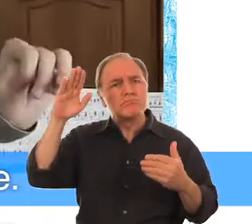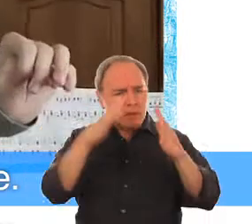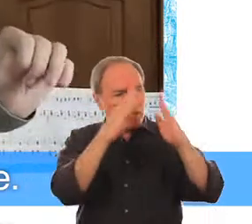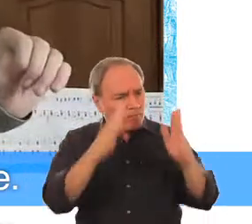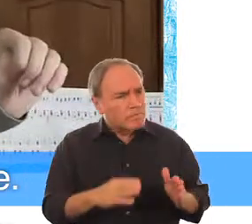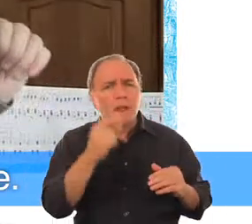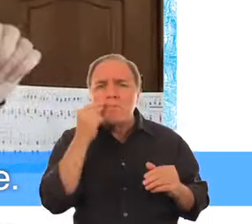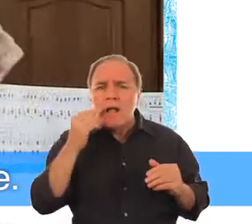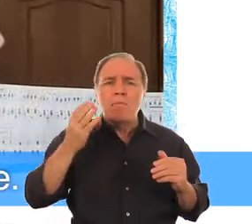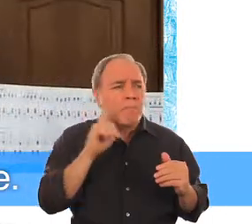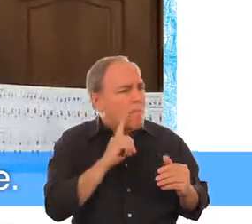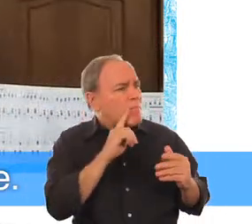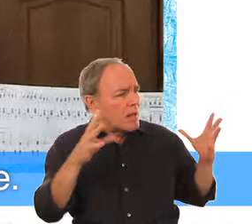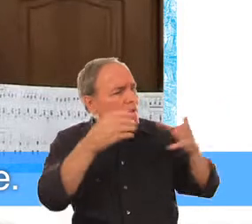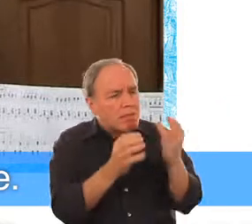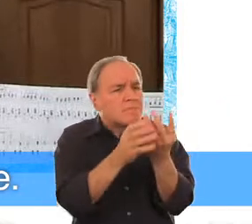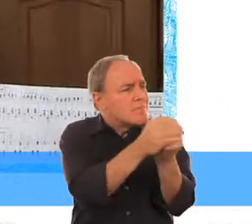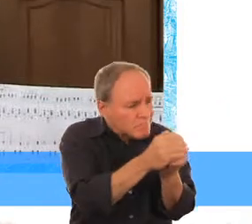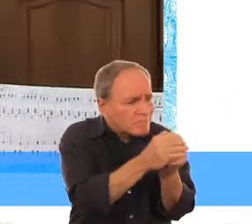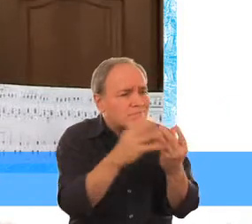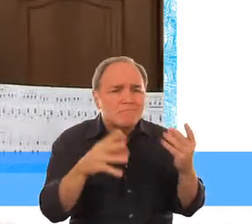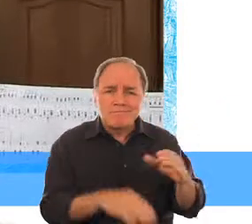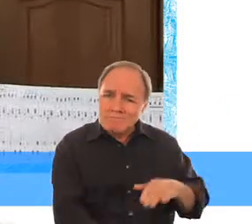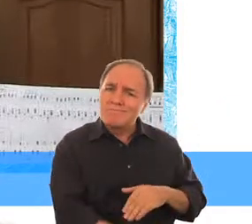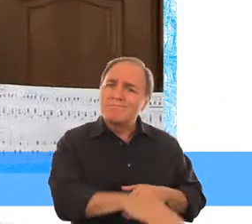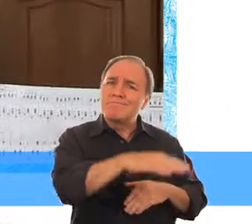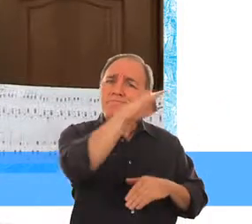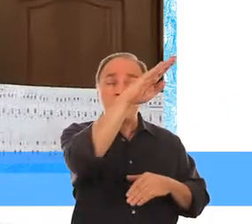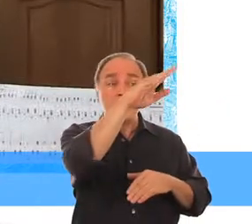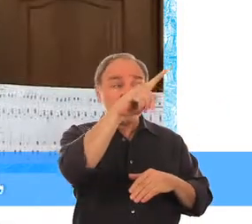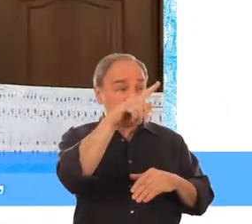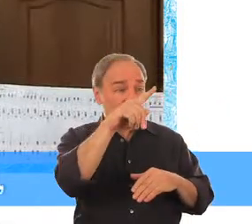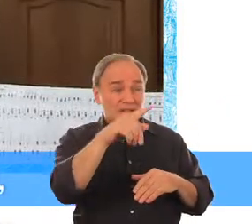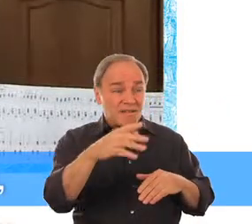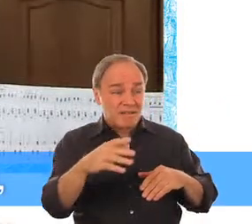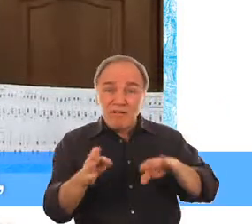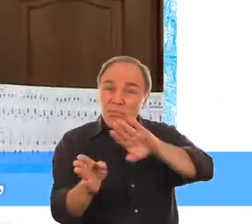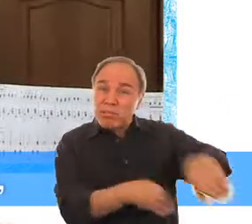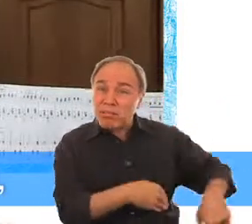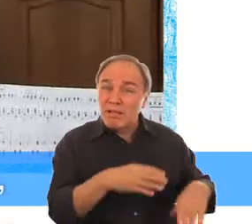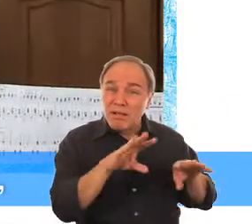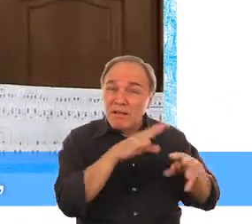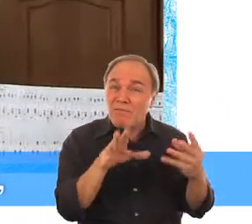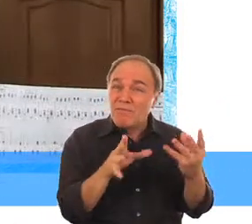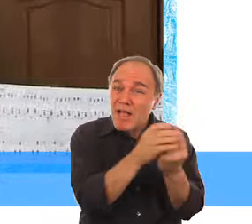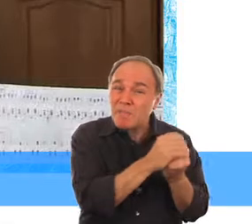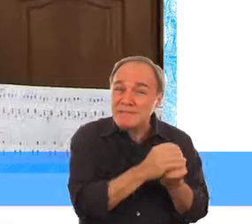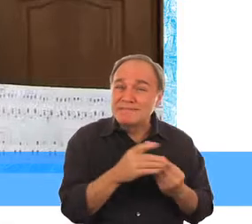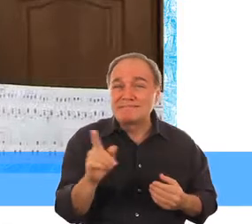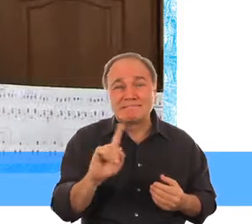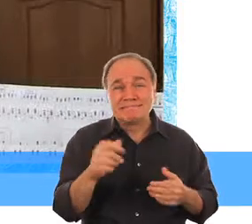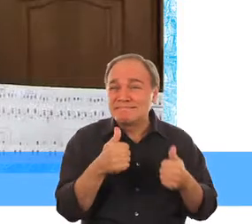J'ai la chance d'avoir grandi dans une famille. Quelle que soit la qualité des conditions et des services dans ces maisons d'accueil, rien ne